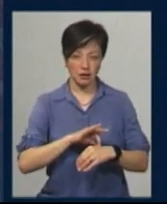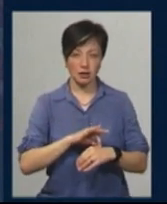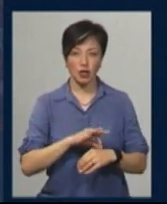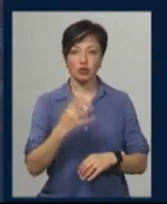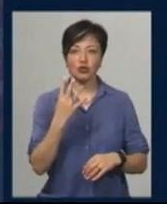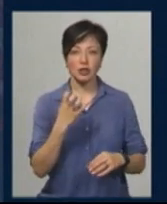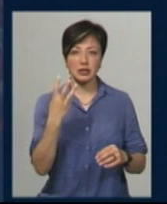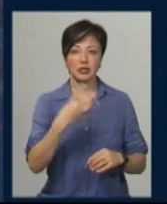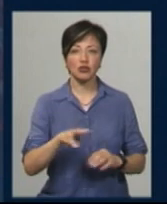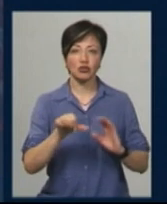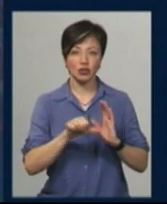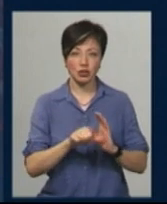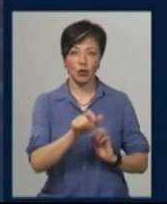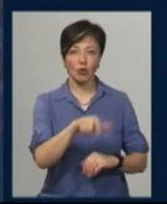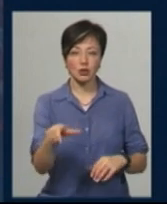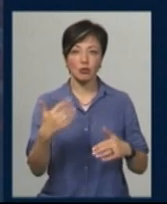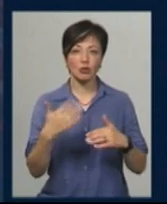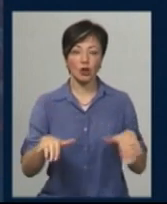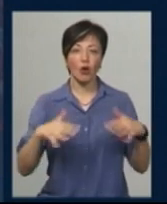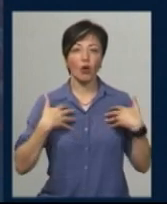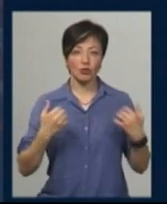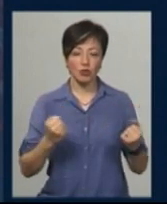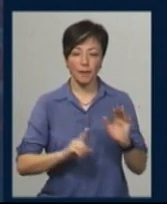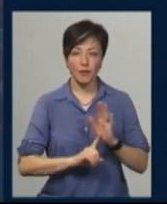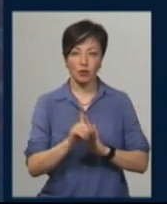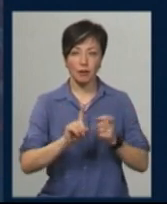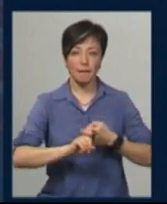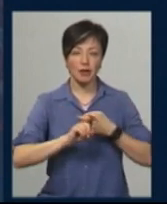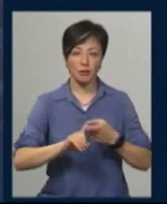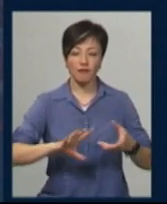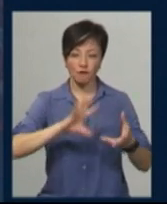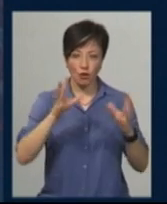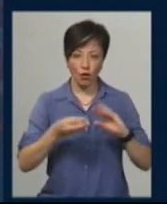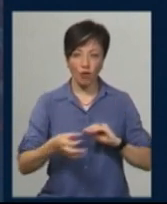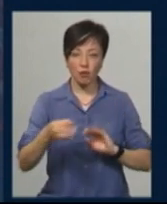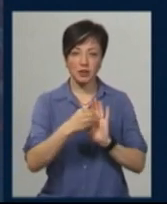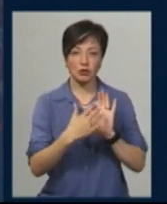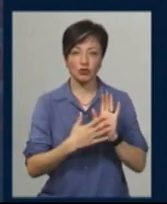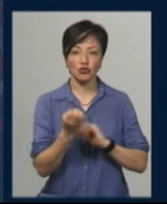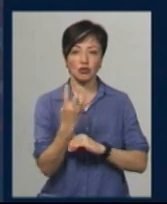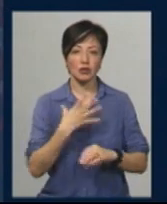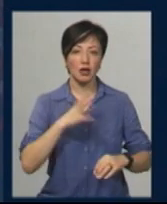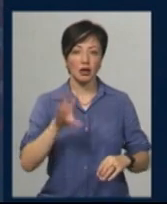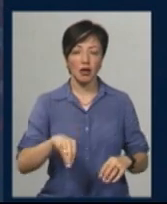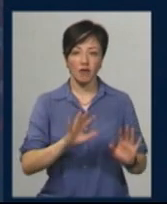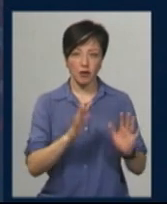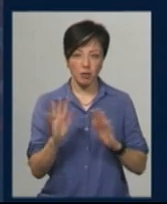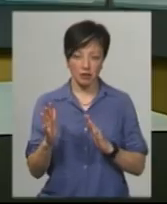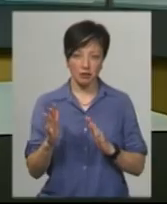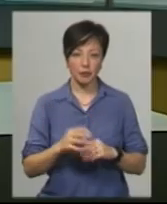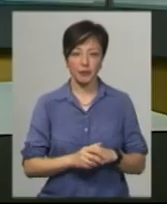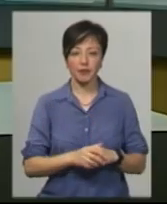З них 436 осіб одужало. Від початку пандемії всього в області зареєстровано 14 летальних випадків.